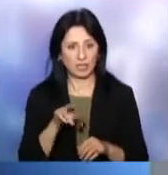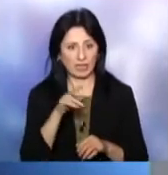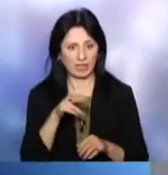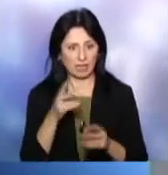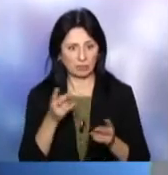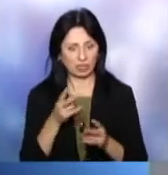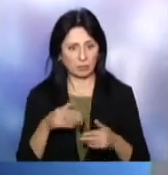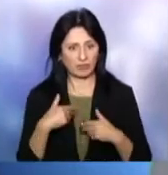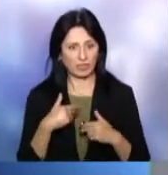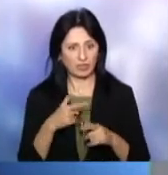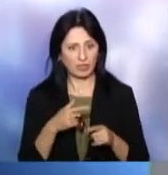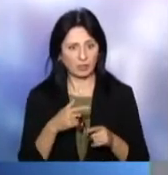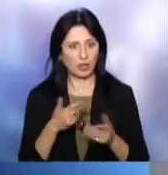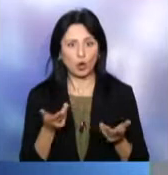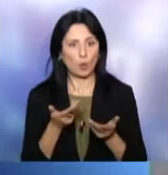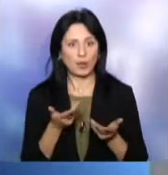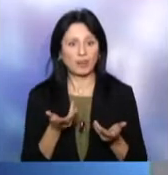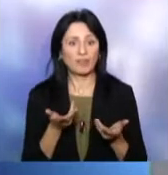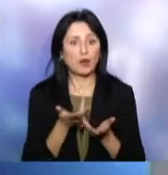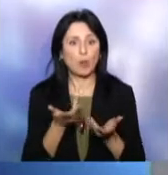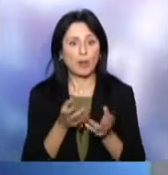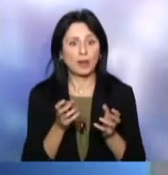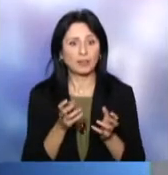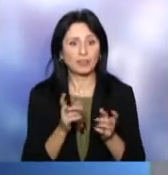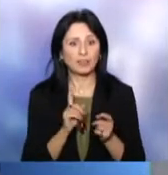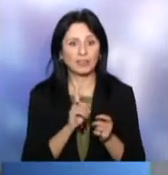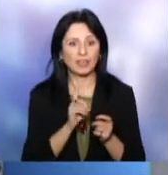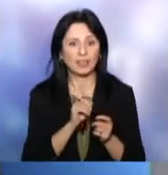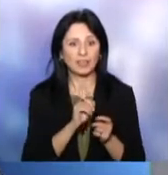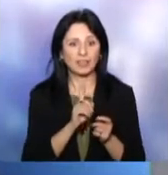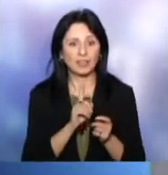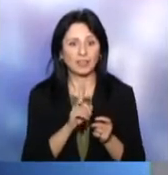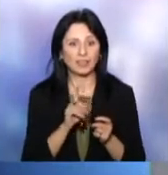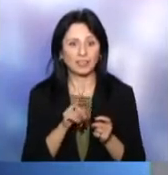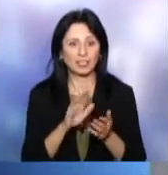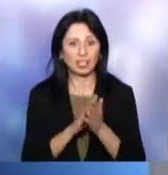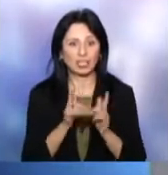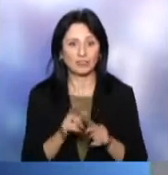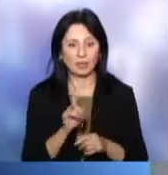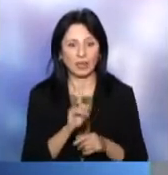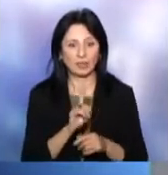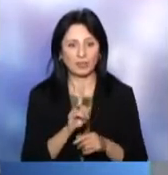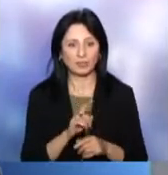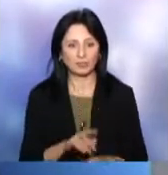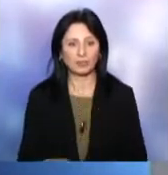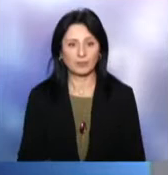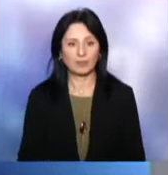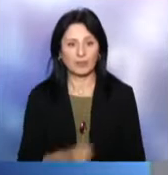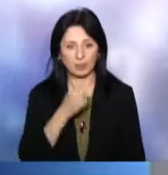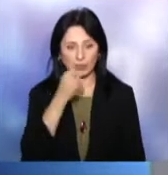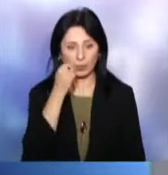მჭირდება, როგორც ვიცი, არ ვიტყვი, რომელი რამდენად არა, მოდით შევთანხმდეთ, რომ არა. კი ბატონო,